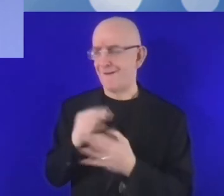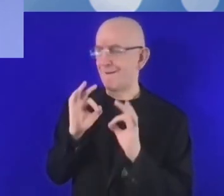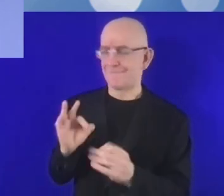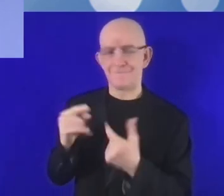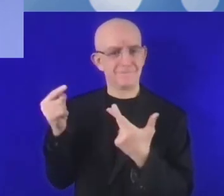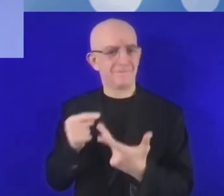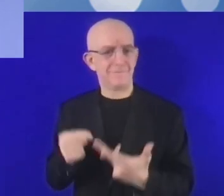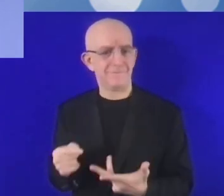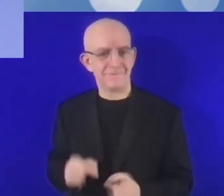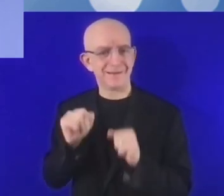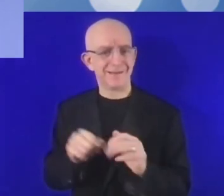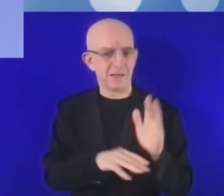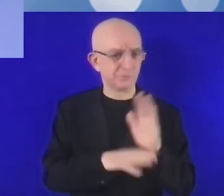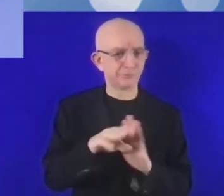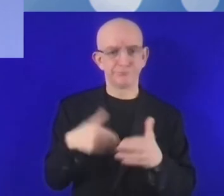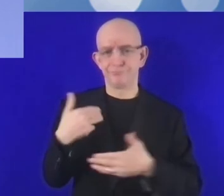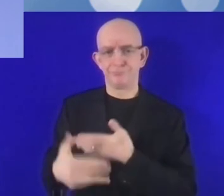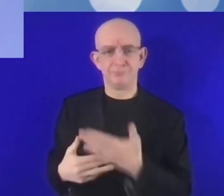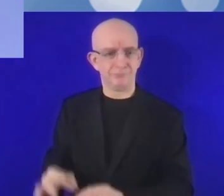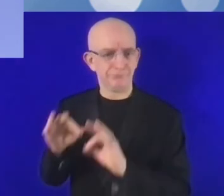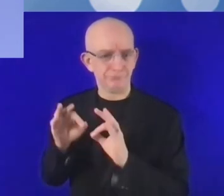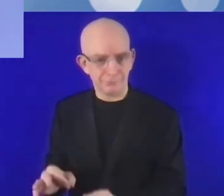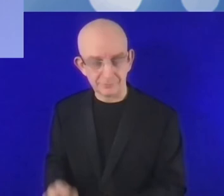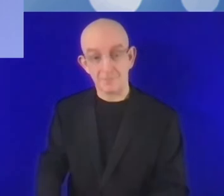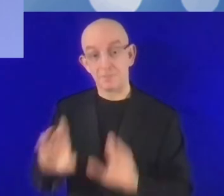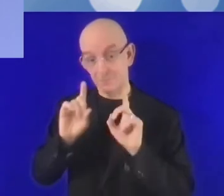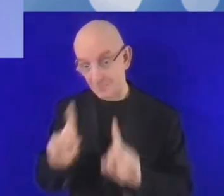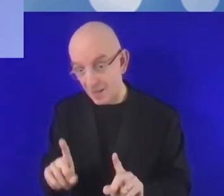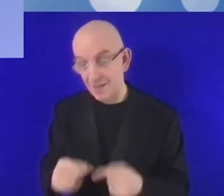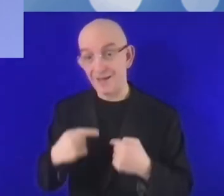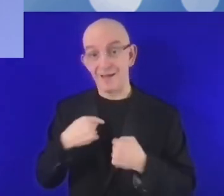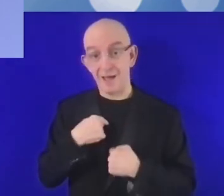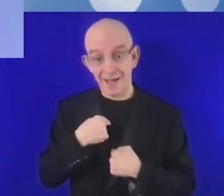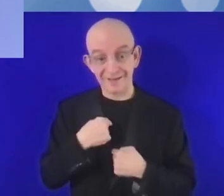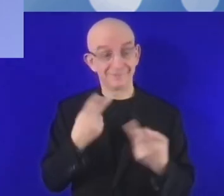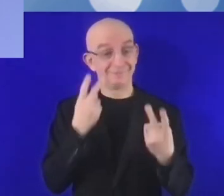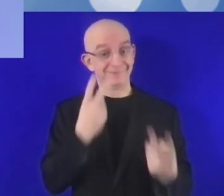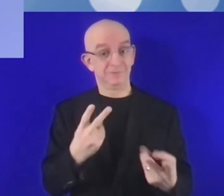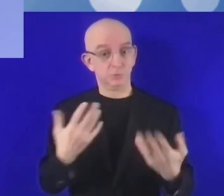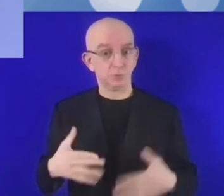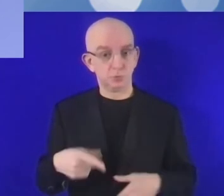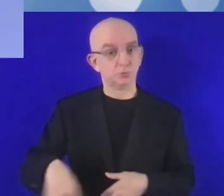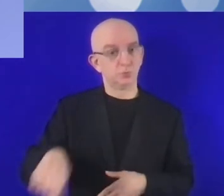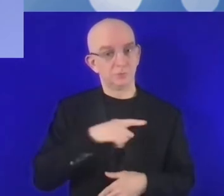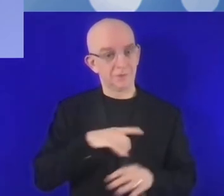pense que la technologie peut nous aider à nous développer, aussi dans le développement personnel.